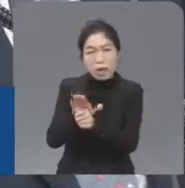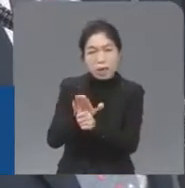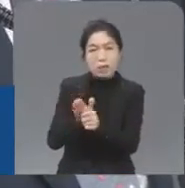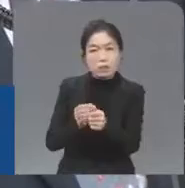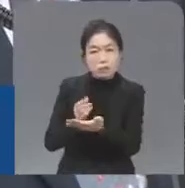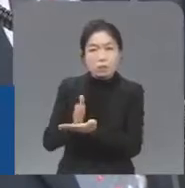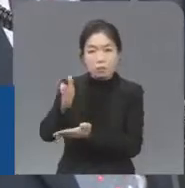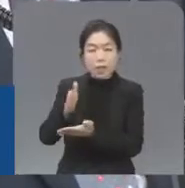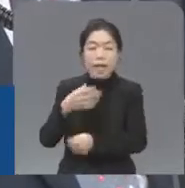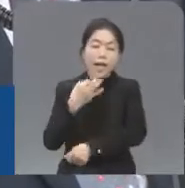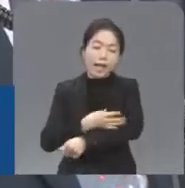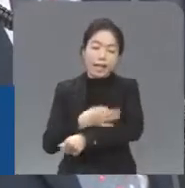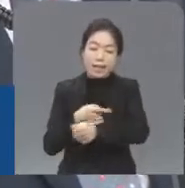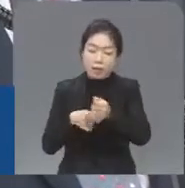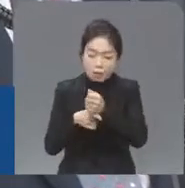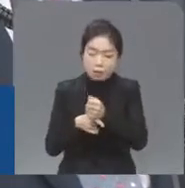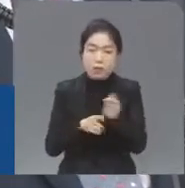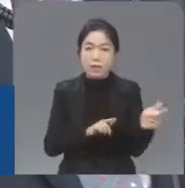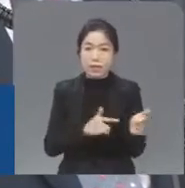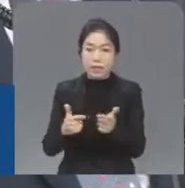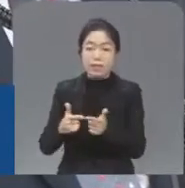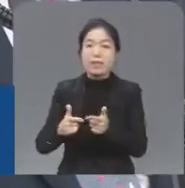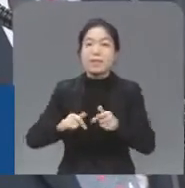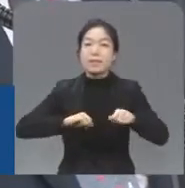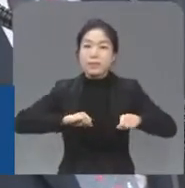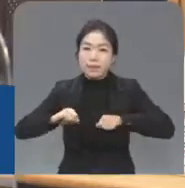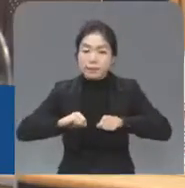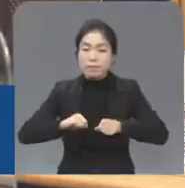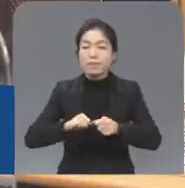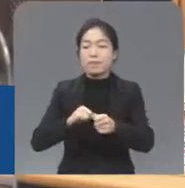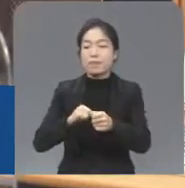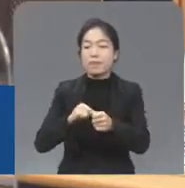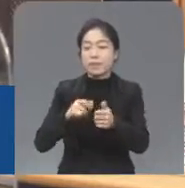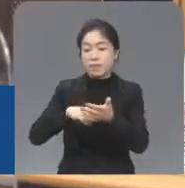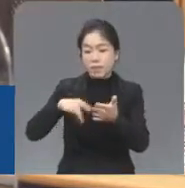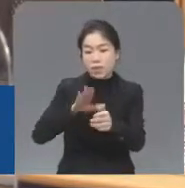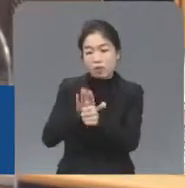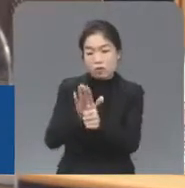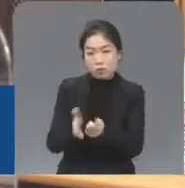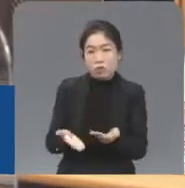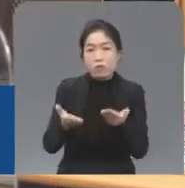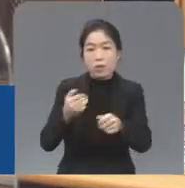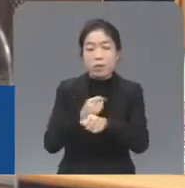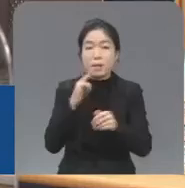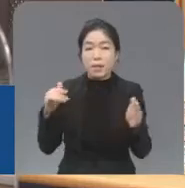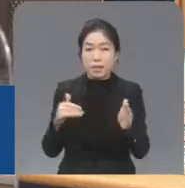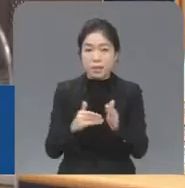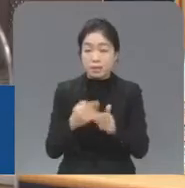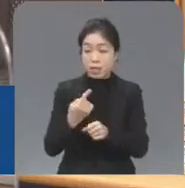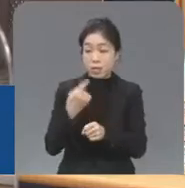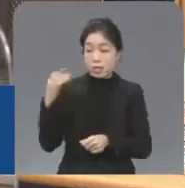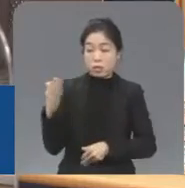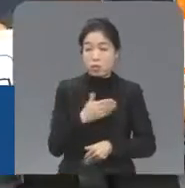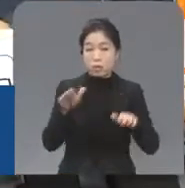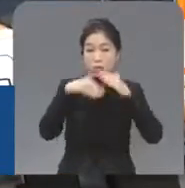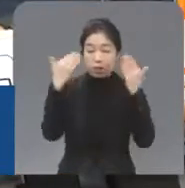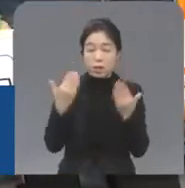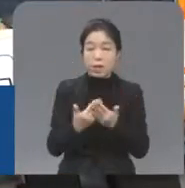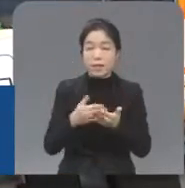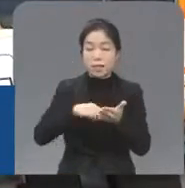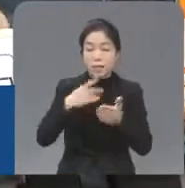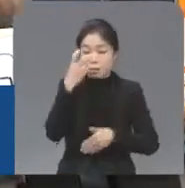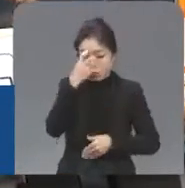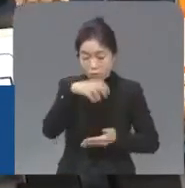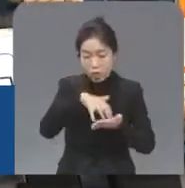위주의 간편조사를 실시하는 등 적극적인 세정 지원을 계속하겠다고 밝혔습니다. 또 지난해부터 전체 세무조사